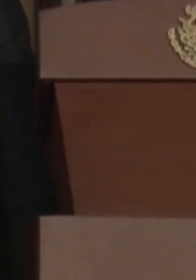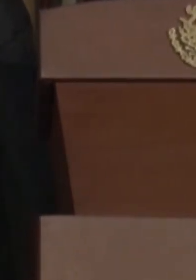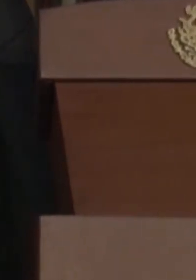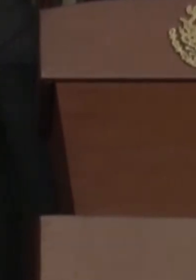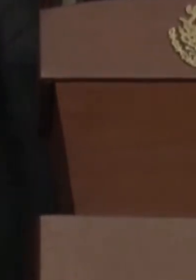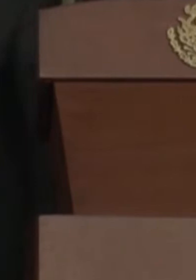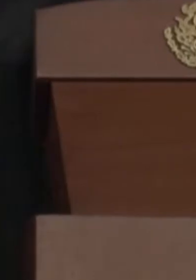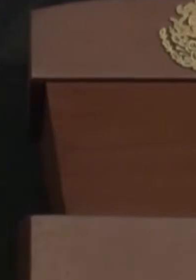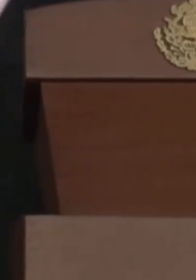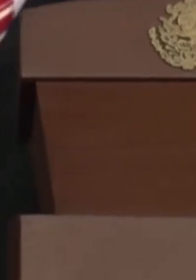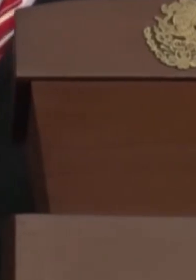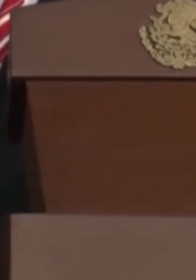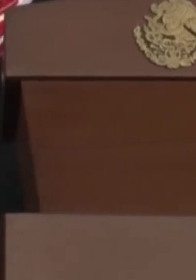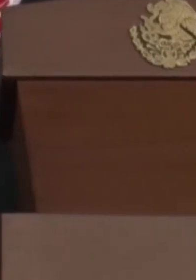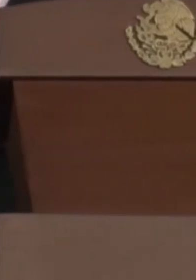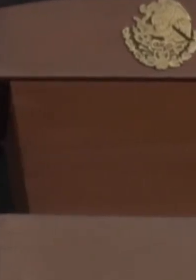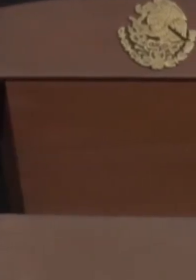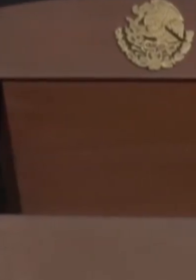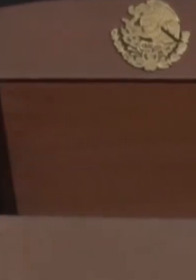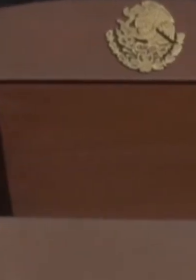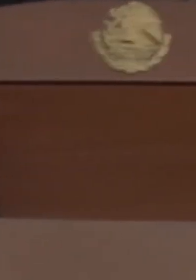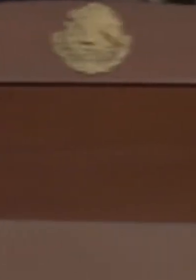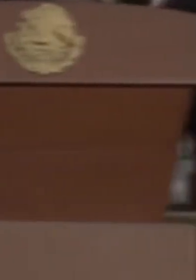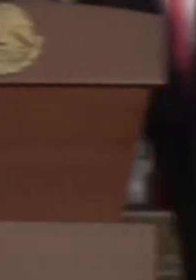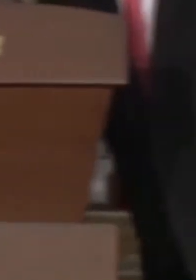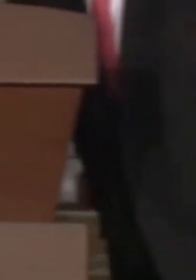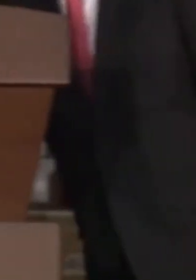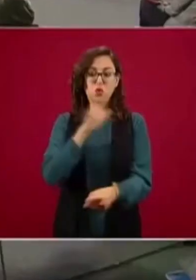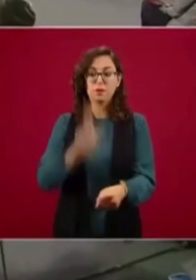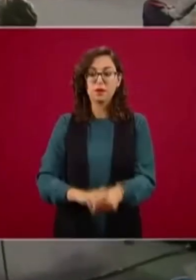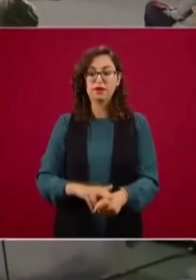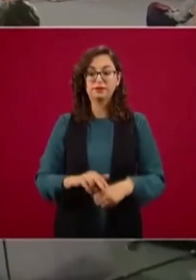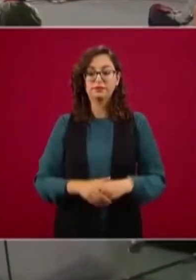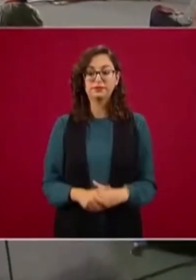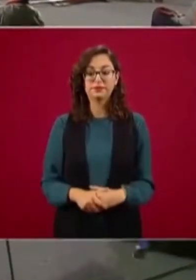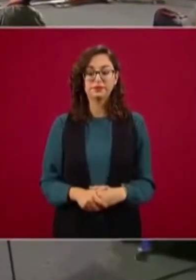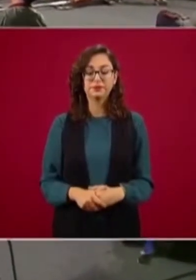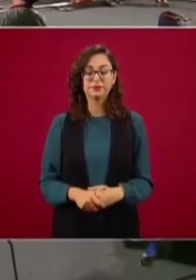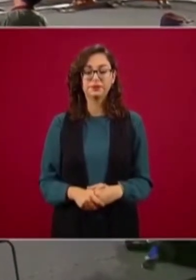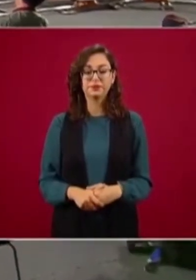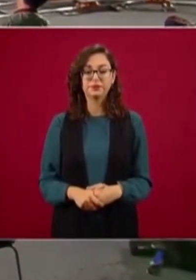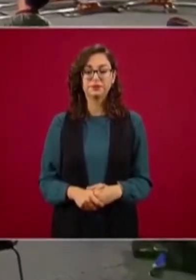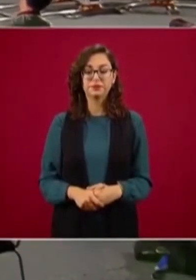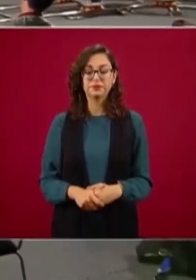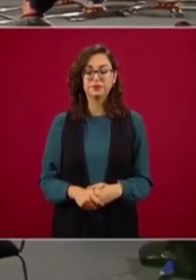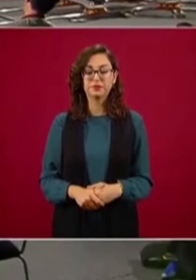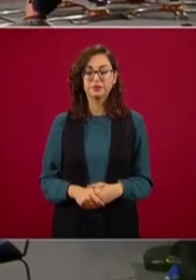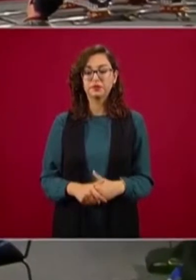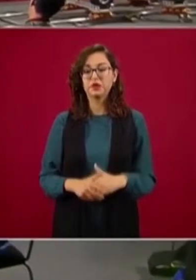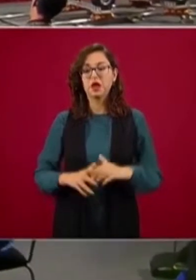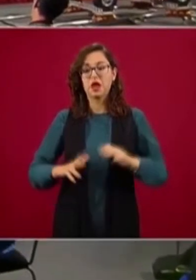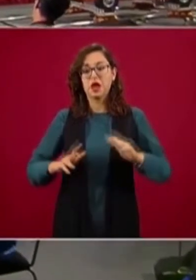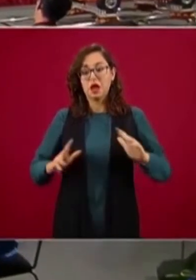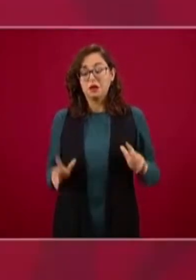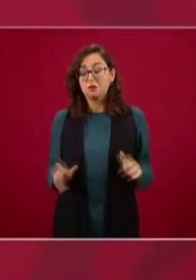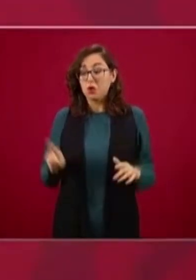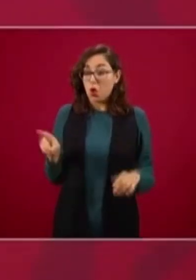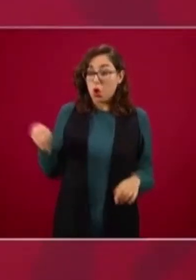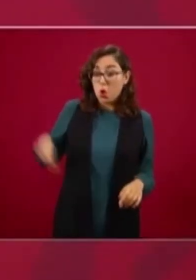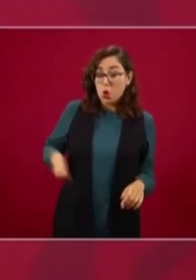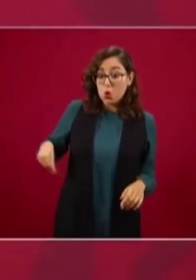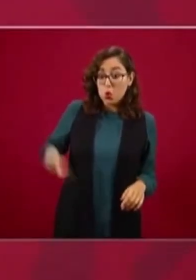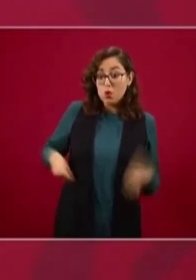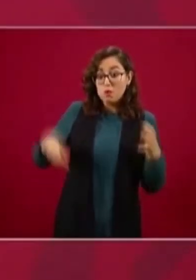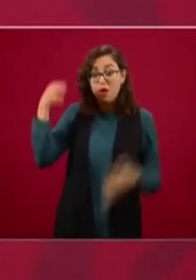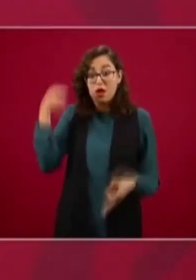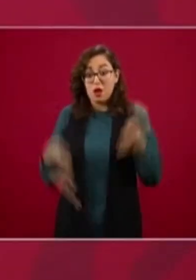Bộ trưởng Tư pháp Alejandro Gert, Lozoya cho biết ông ta đã nhận được hơn 100 triệu peso, tương đương với